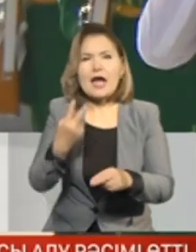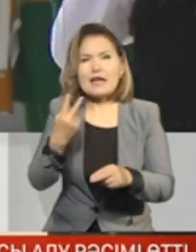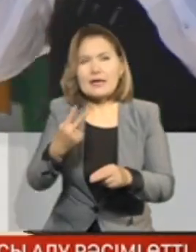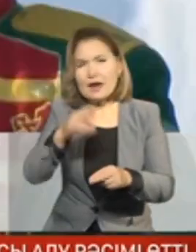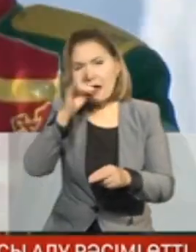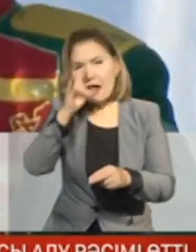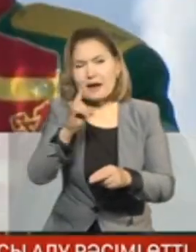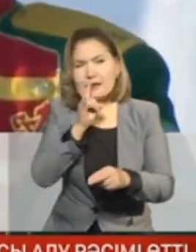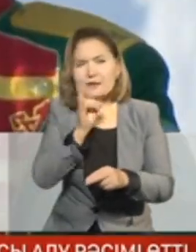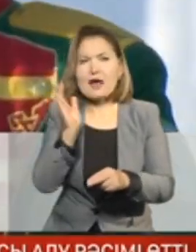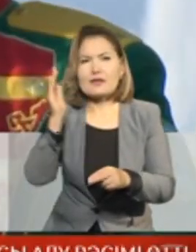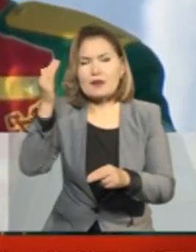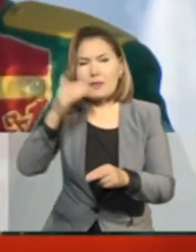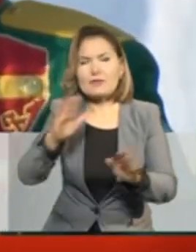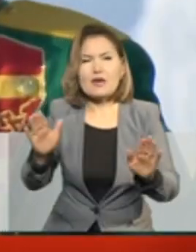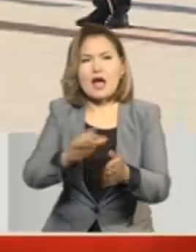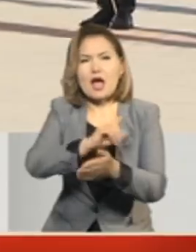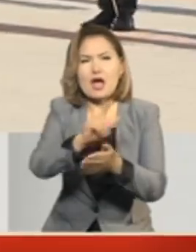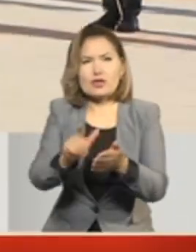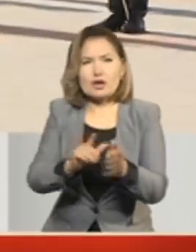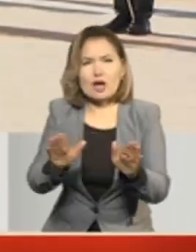елдің әнұрандары орындалды.